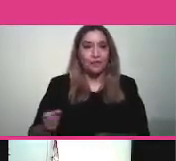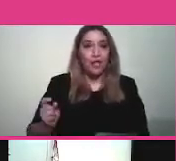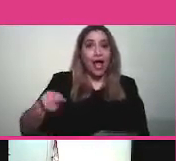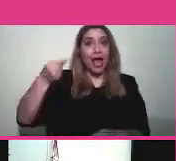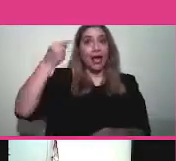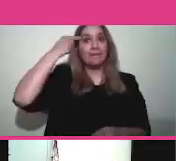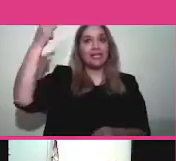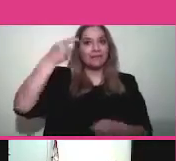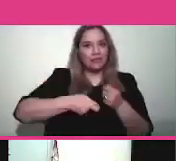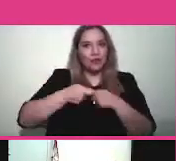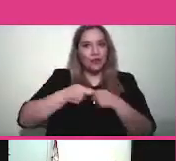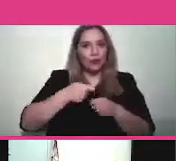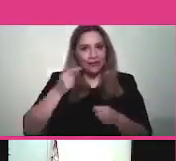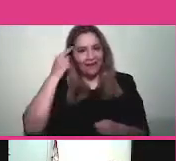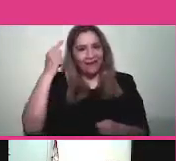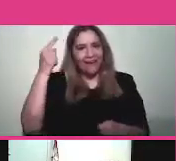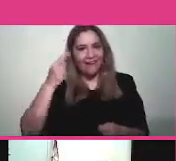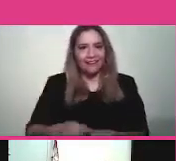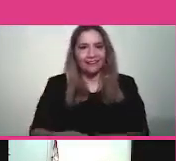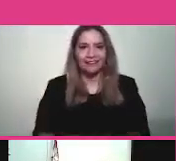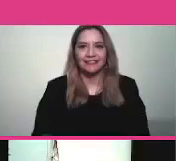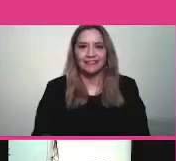Επιχειρηματικότητα. Τέλεια.